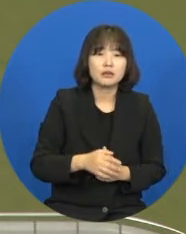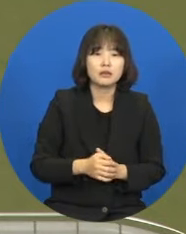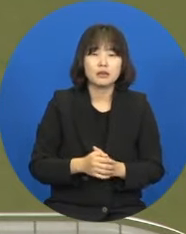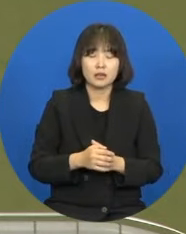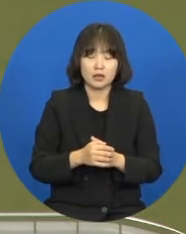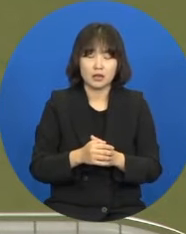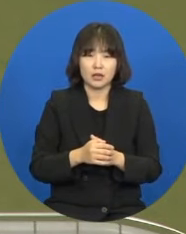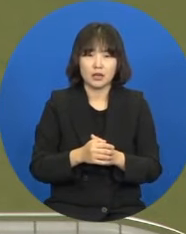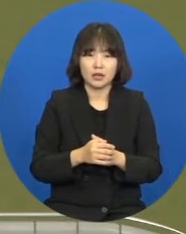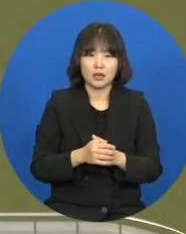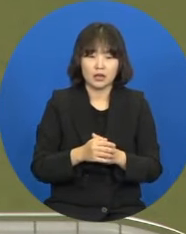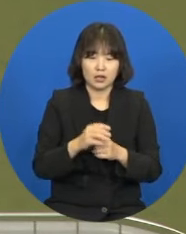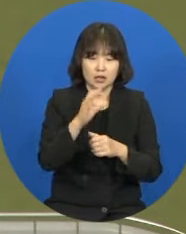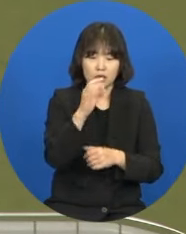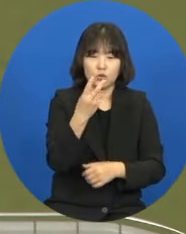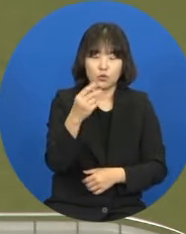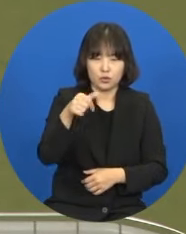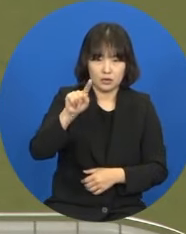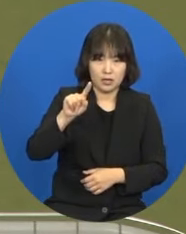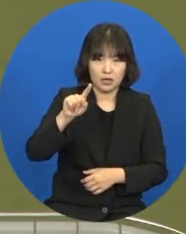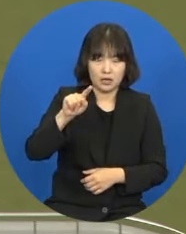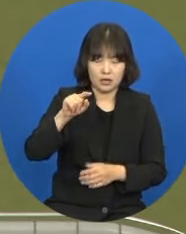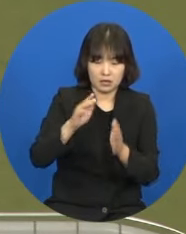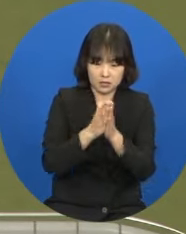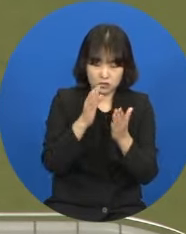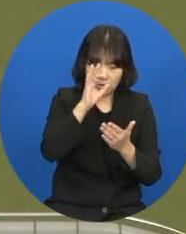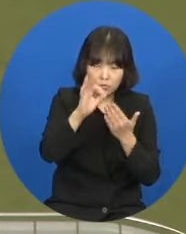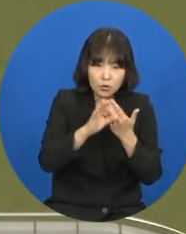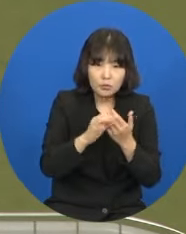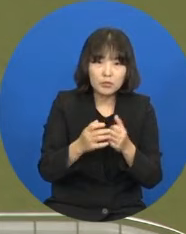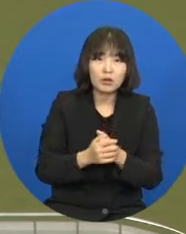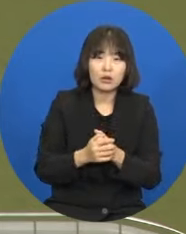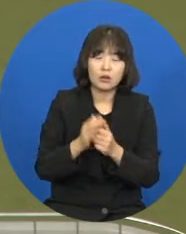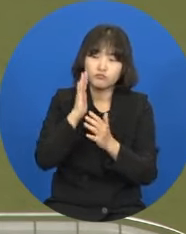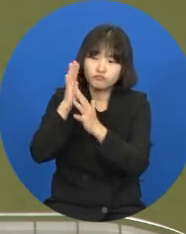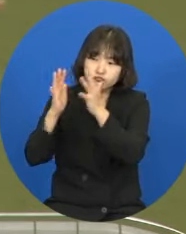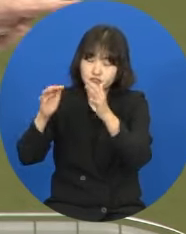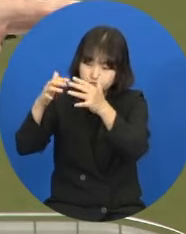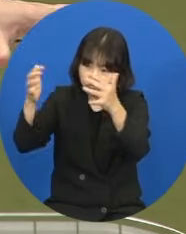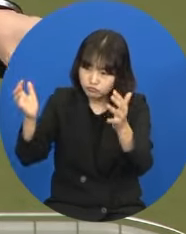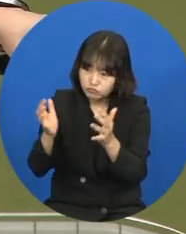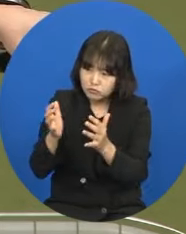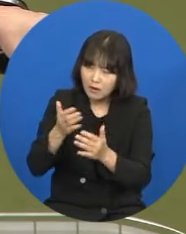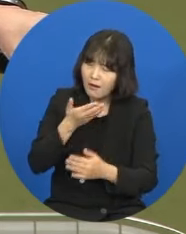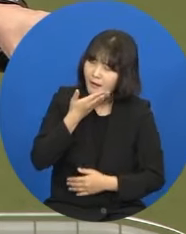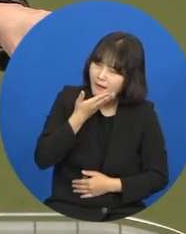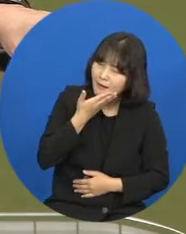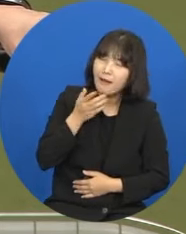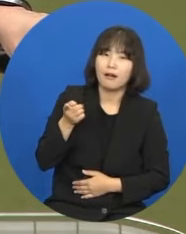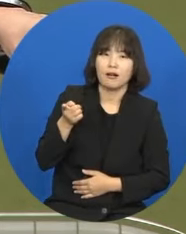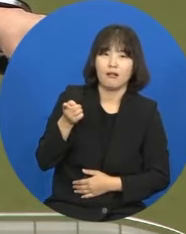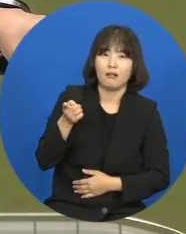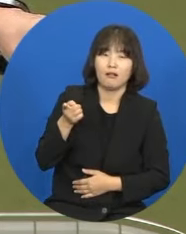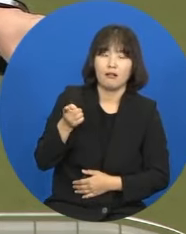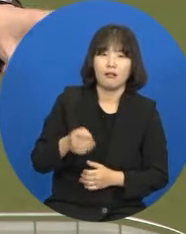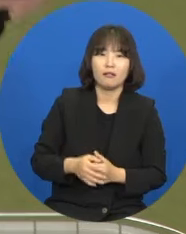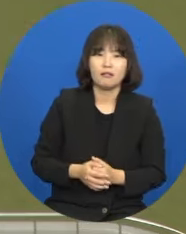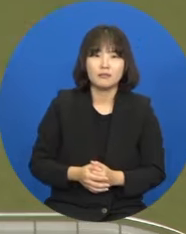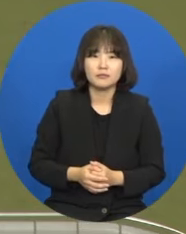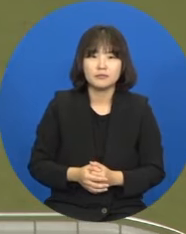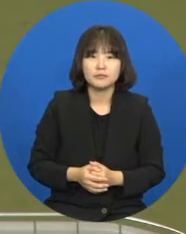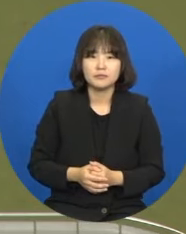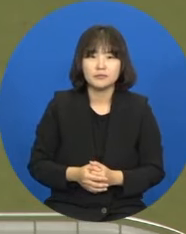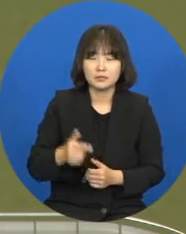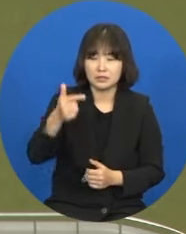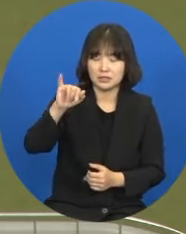아꼈지 그까 하나님께서 뭐라 하시 하물며 내가 니느웨의 그 악인들이 다 악한 사람들이죠 어떻게 보면